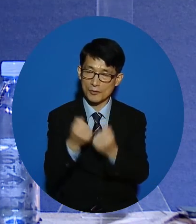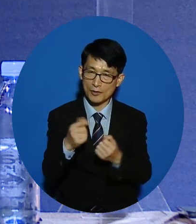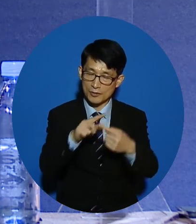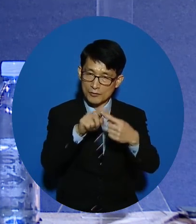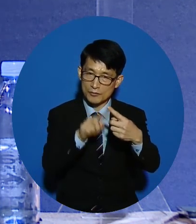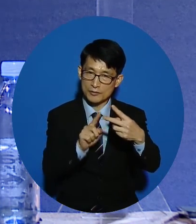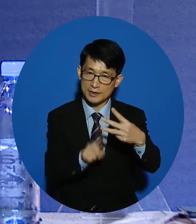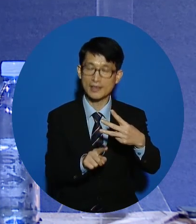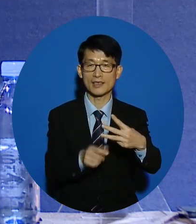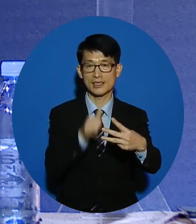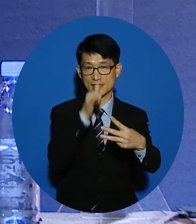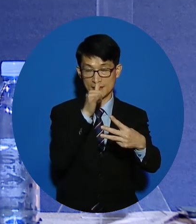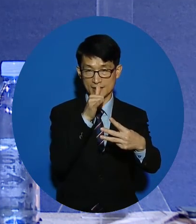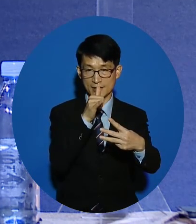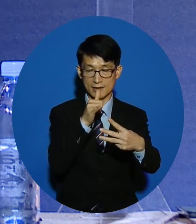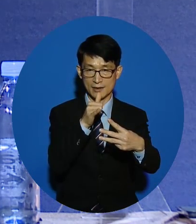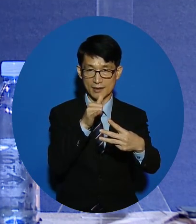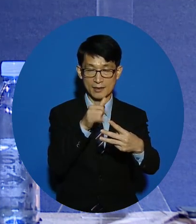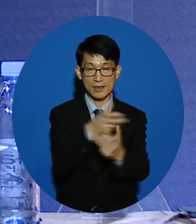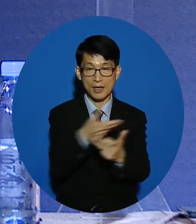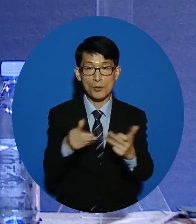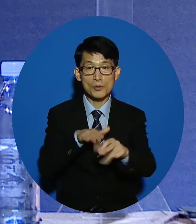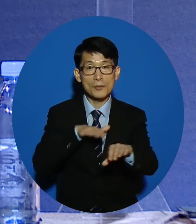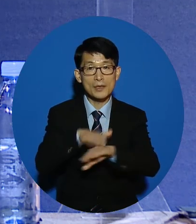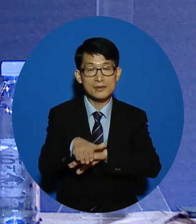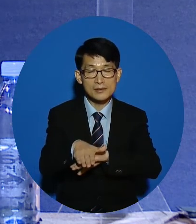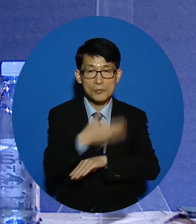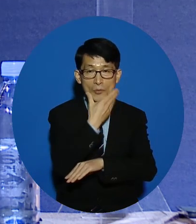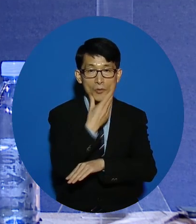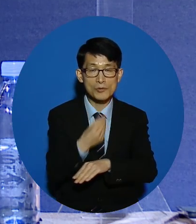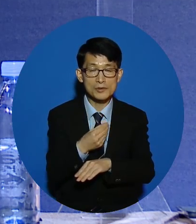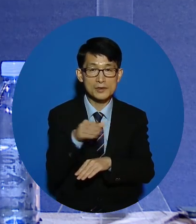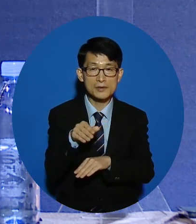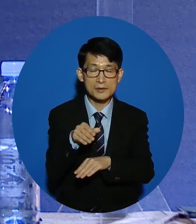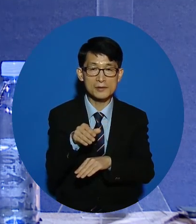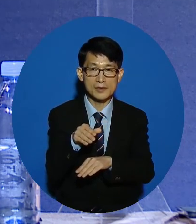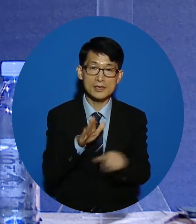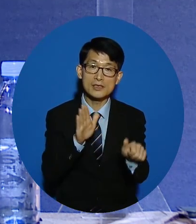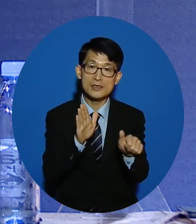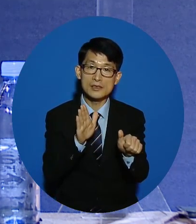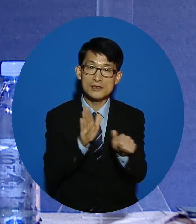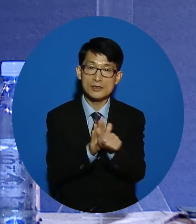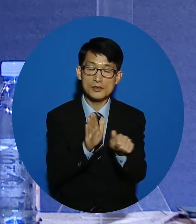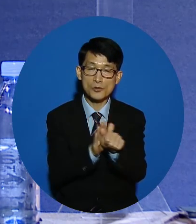지원해 주셨습니다. 그 강원도형 복지 체계를